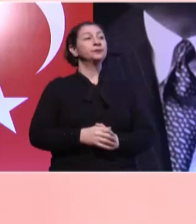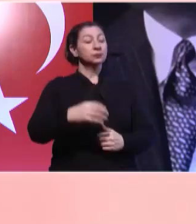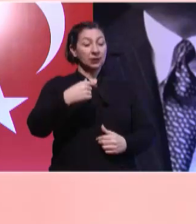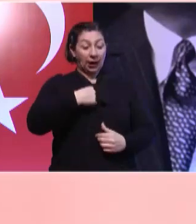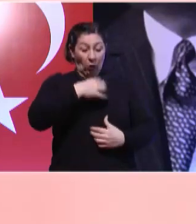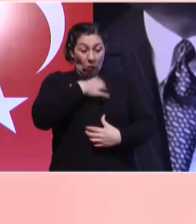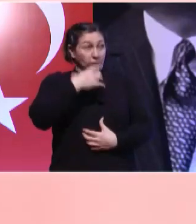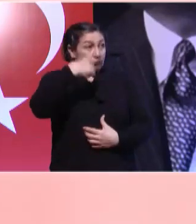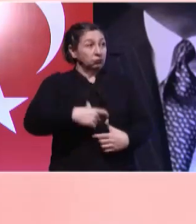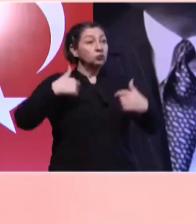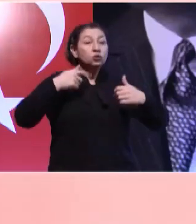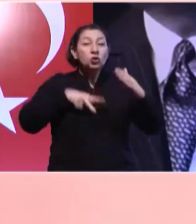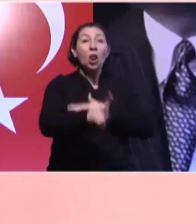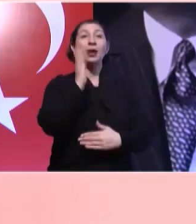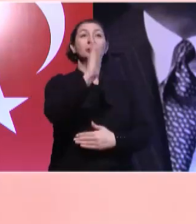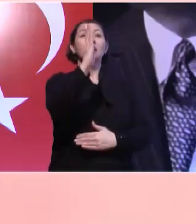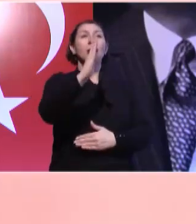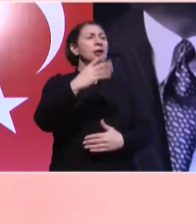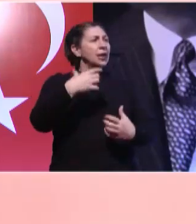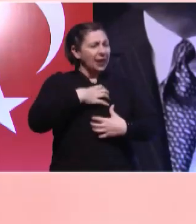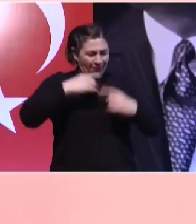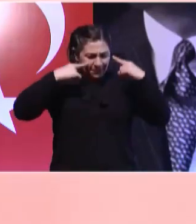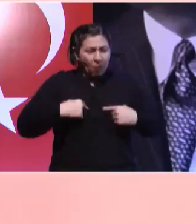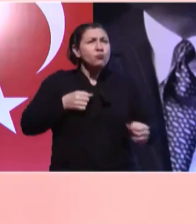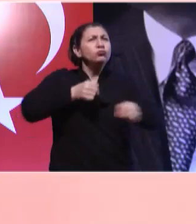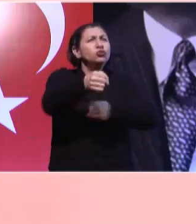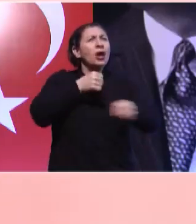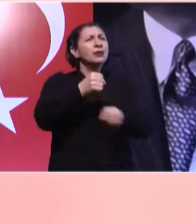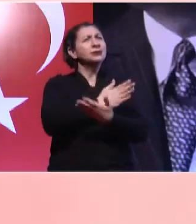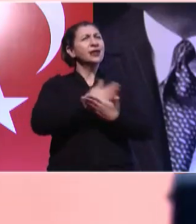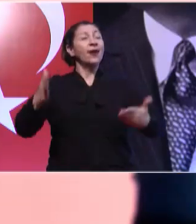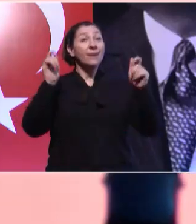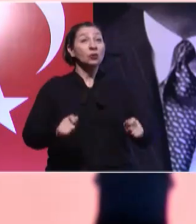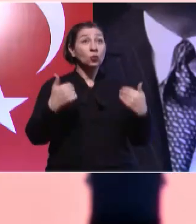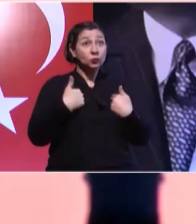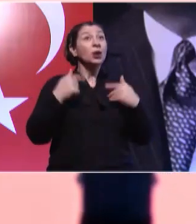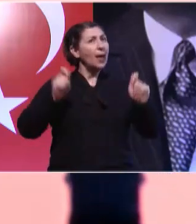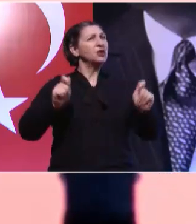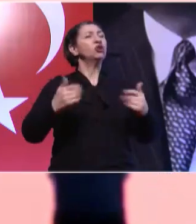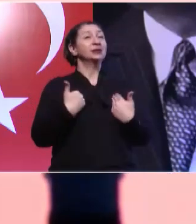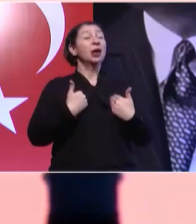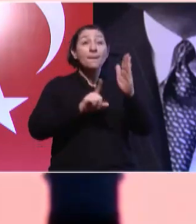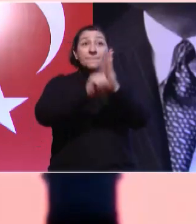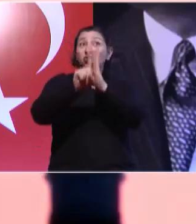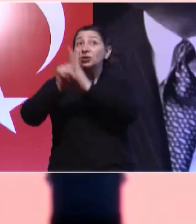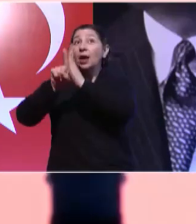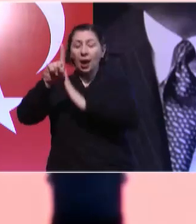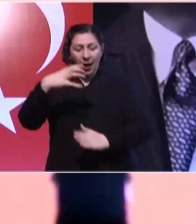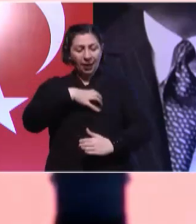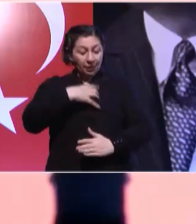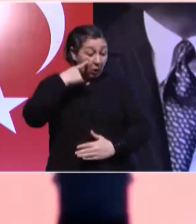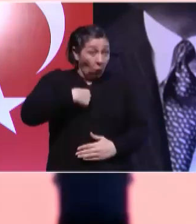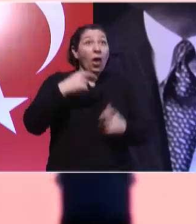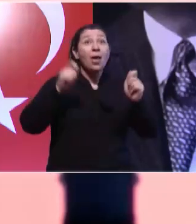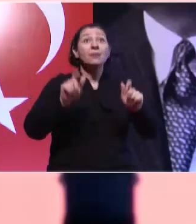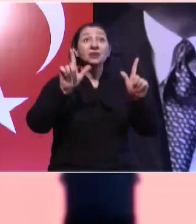Özveriyle yola çıktık. Özveriyle mücadelelerimizi sürdüreceğiz, yapacağız. Başarıyı özveriyle yakalayacağız